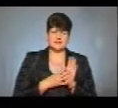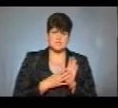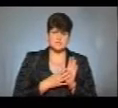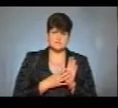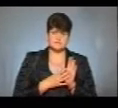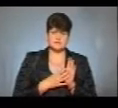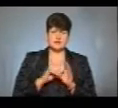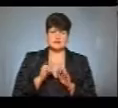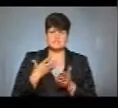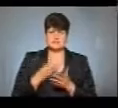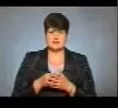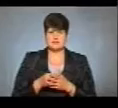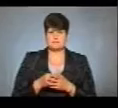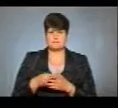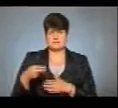17.07.2019 і свій підпис.